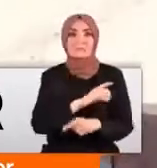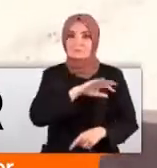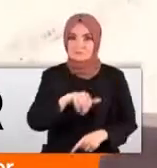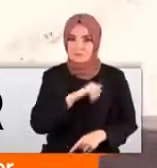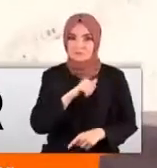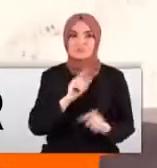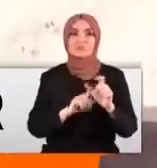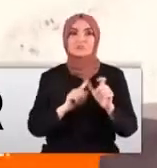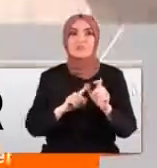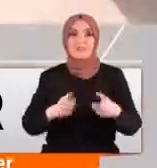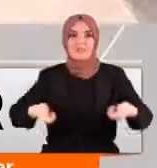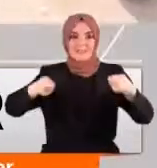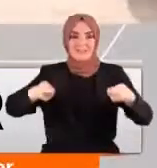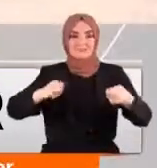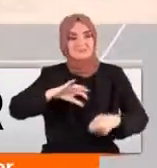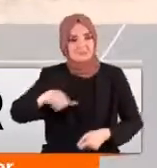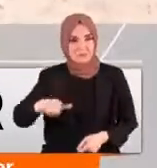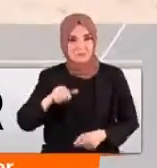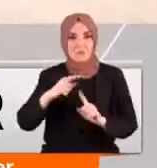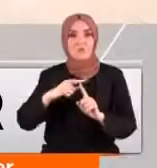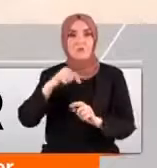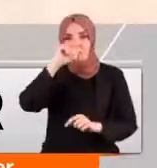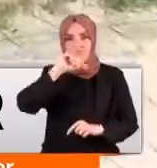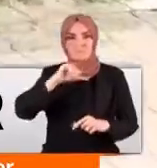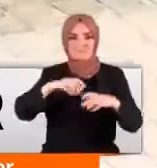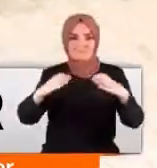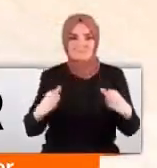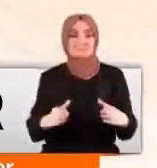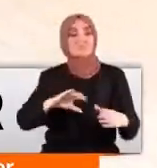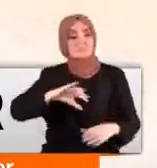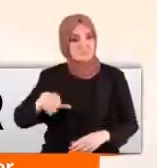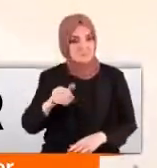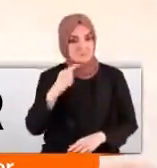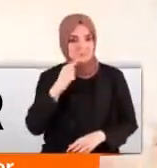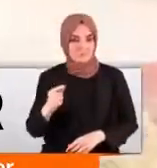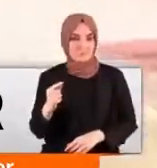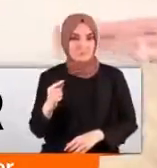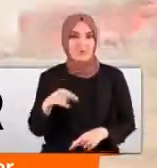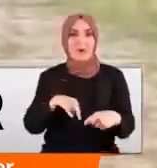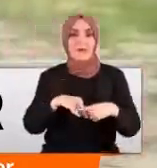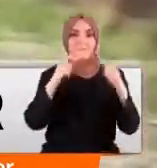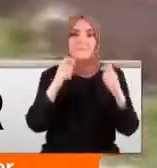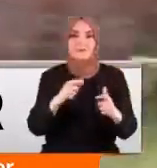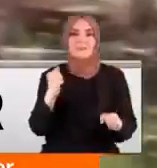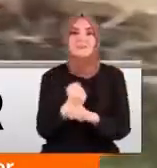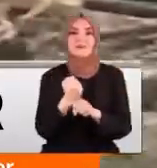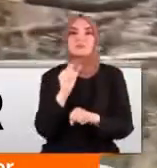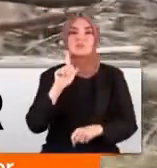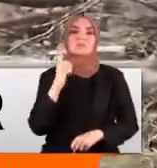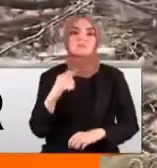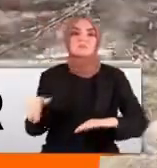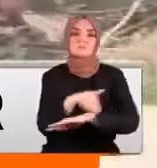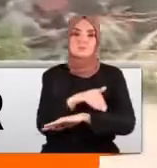kuzum. Tüpümü çaldılar, demir kapımı çaldılar. 3 milyarlık kazandım. Haymana'daki taşlı sokağa dadanan hırsızlar 3 kişi. Uygun